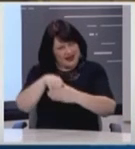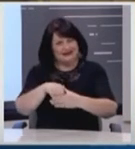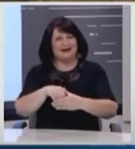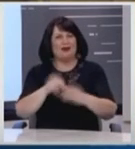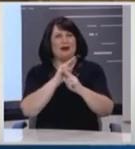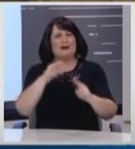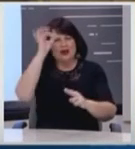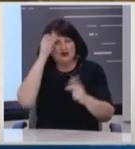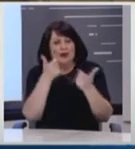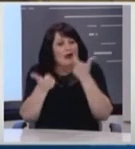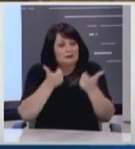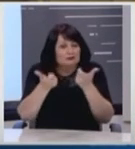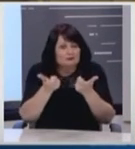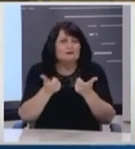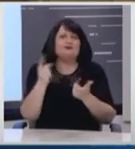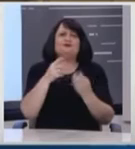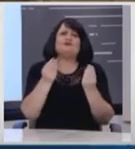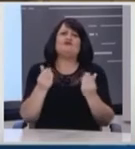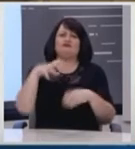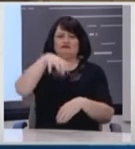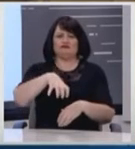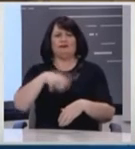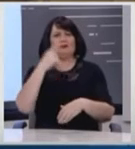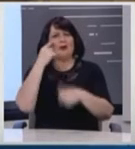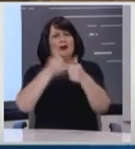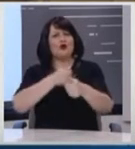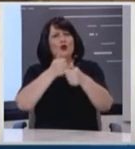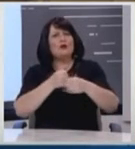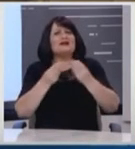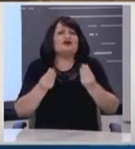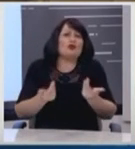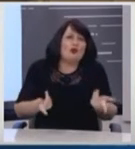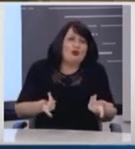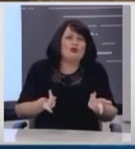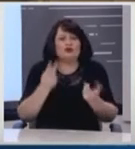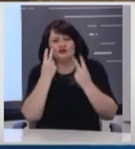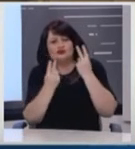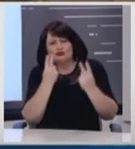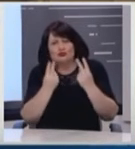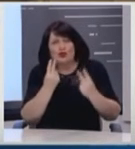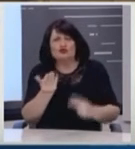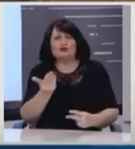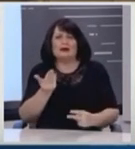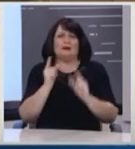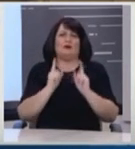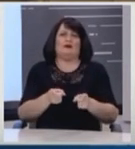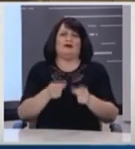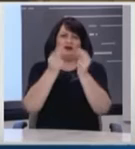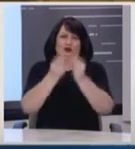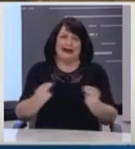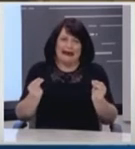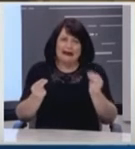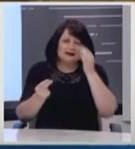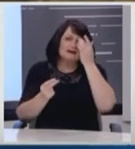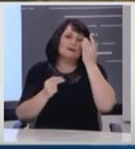η αναζήτηση μηχανισμού παρακολούθησης μιας λύσης πριν καν αυτή εξευρεθεί, λύσεις